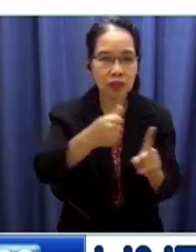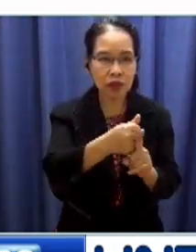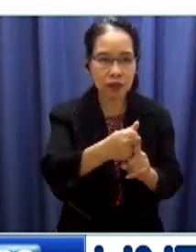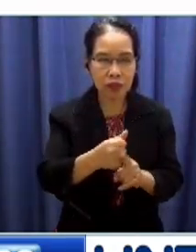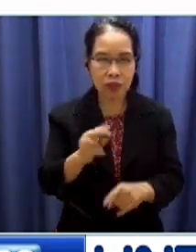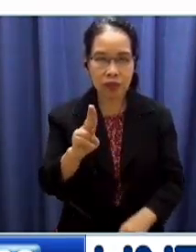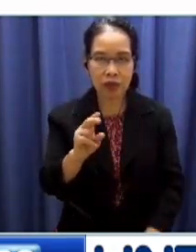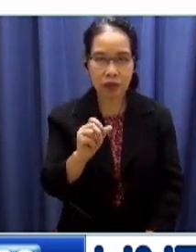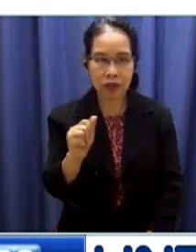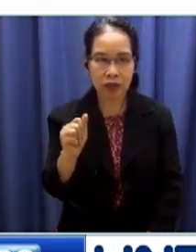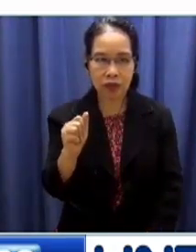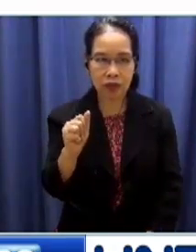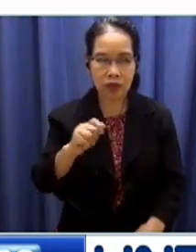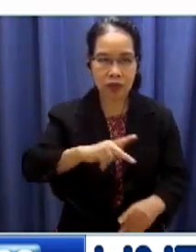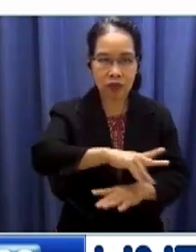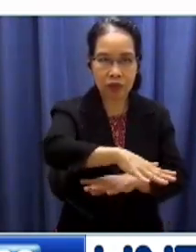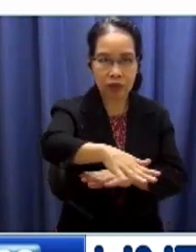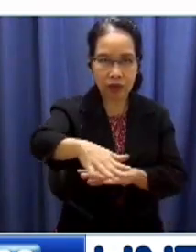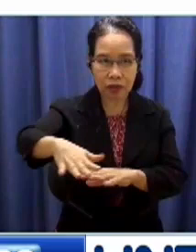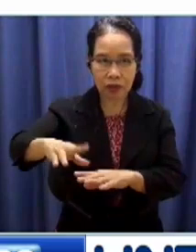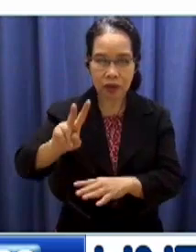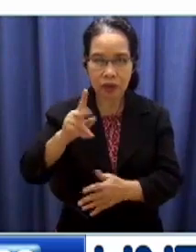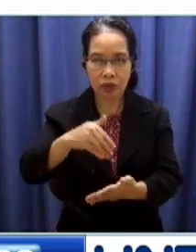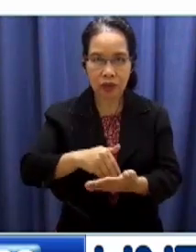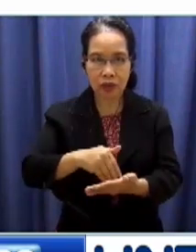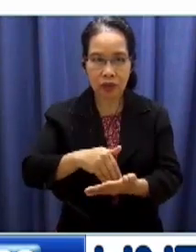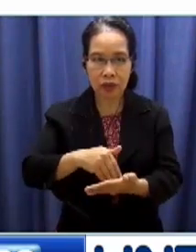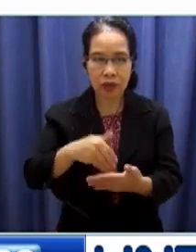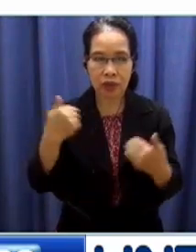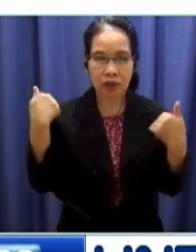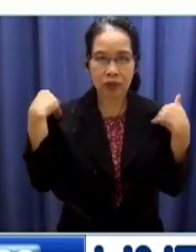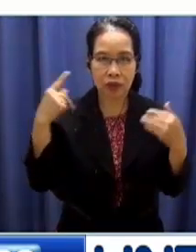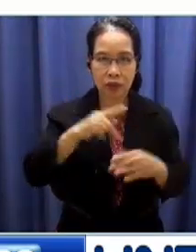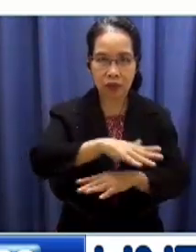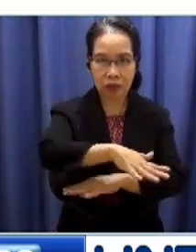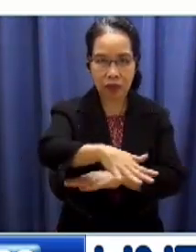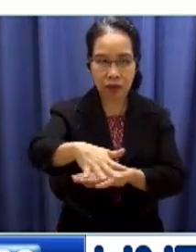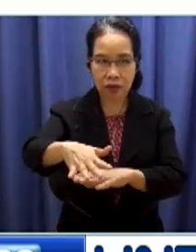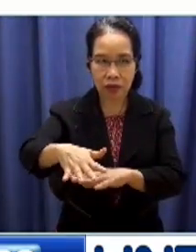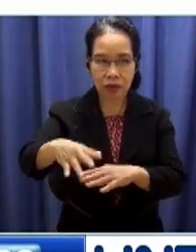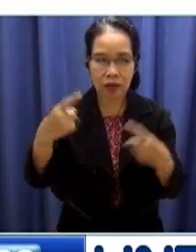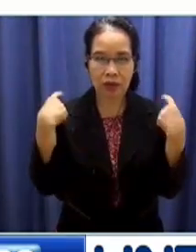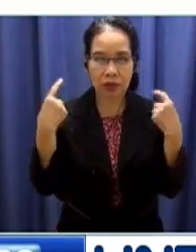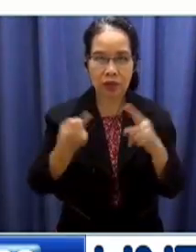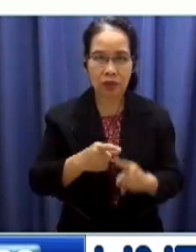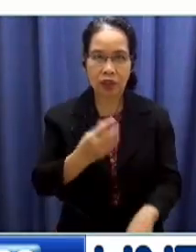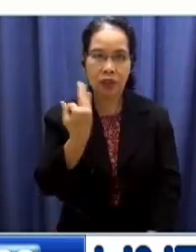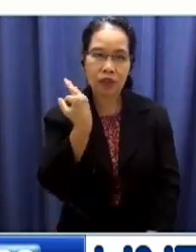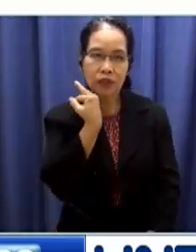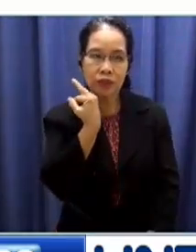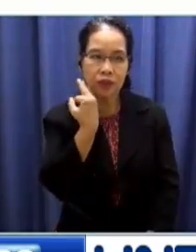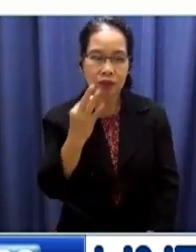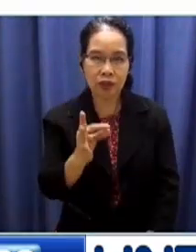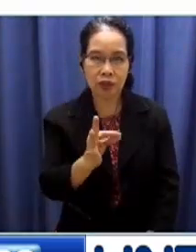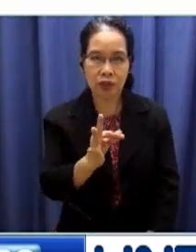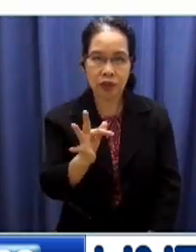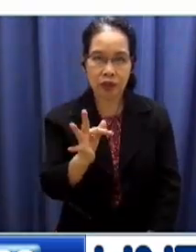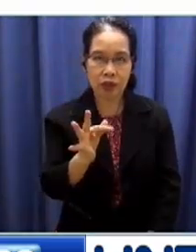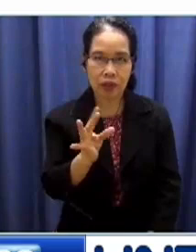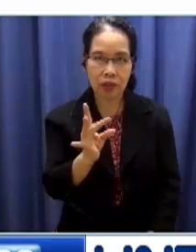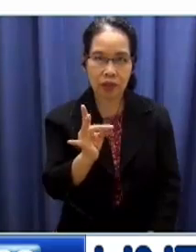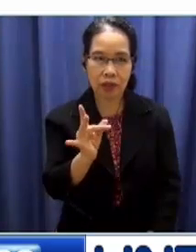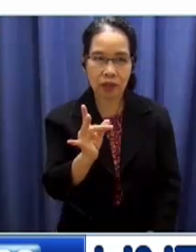noong 2009. Mm-hmm. May pandemya din po noon ng Spanish flu, 1918. Kamukha niya. At ito po